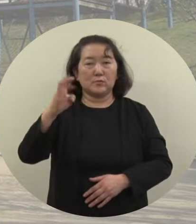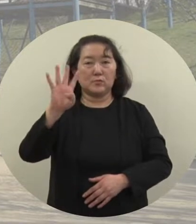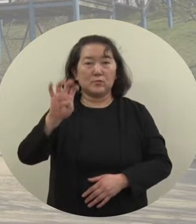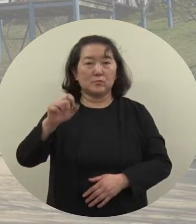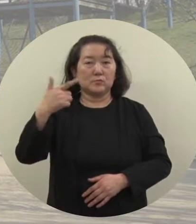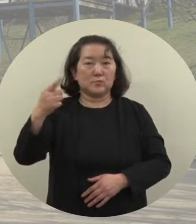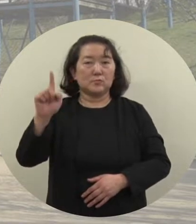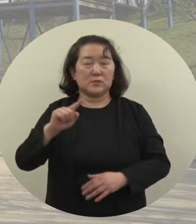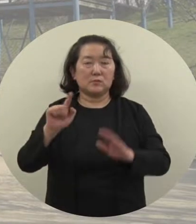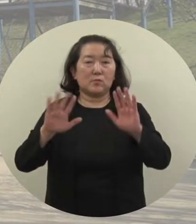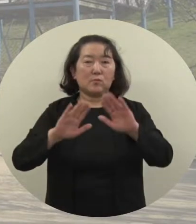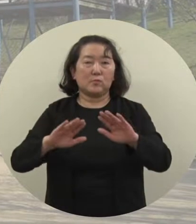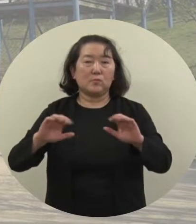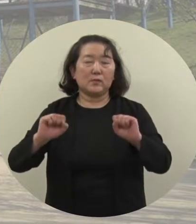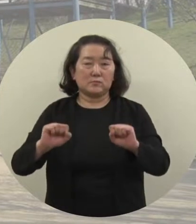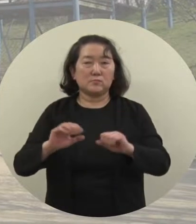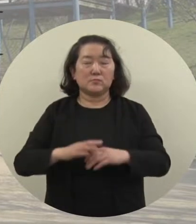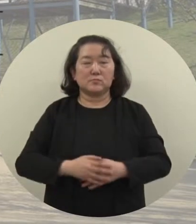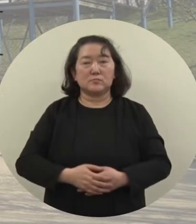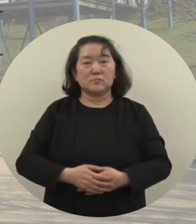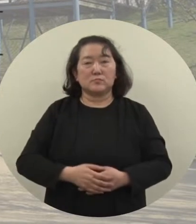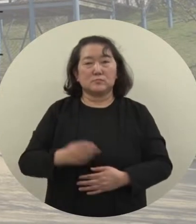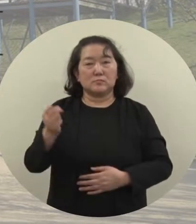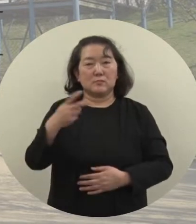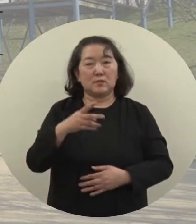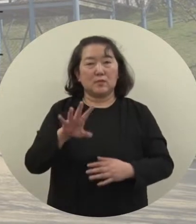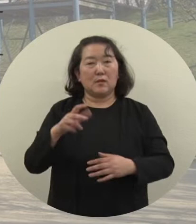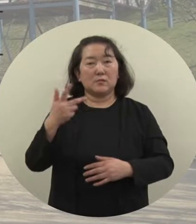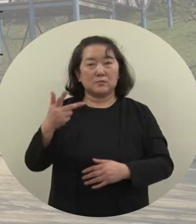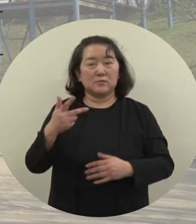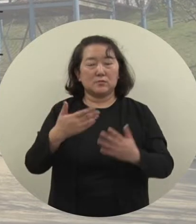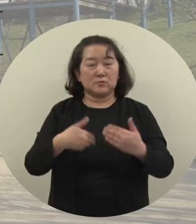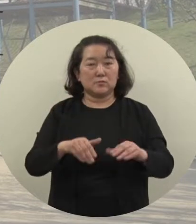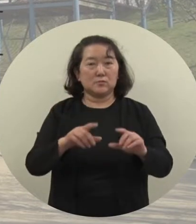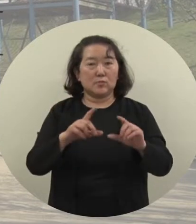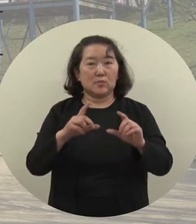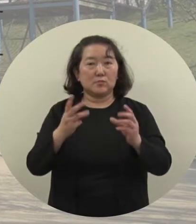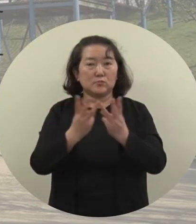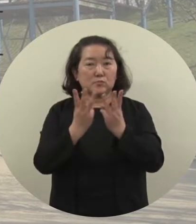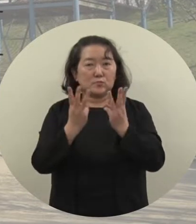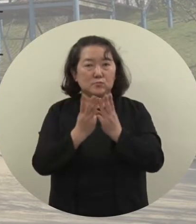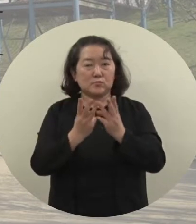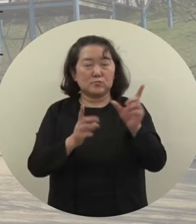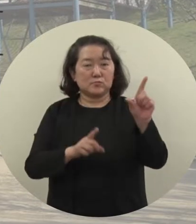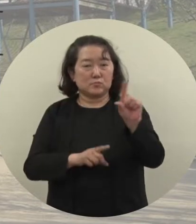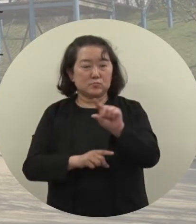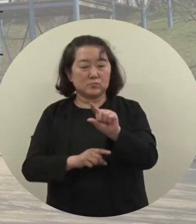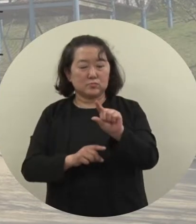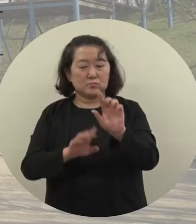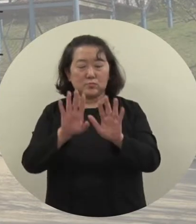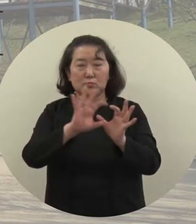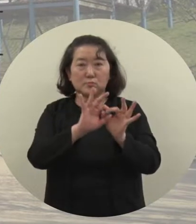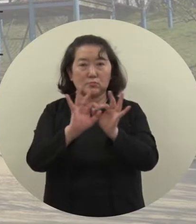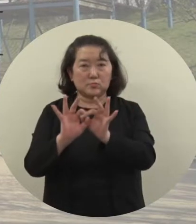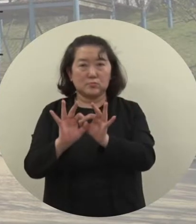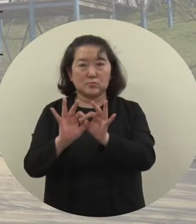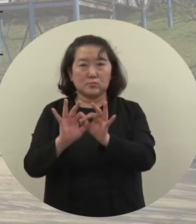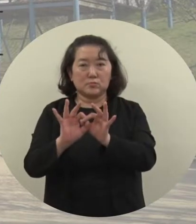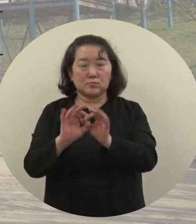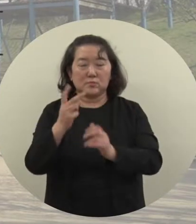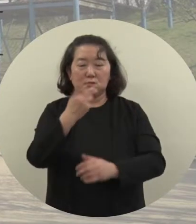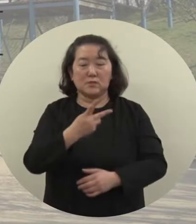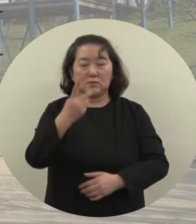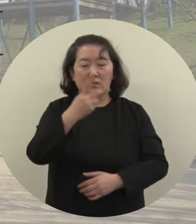21,446人の子どもがいます。また、今治市の出生数を見てみると減少を続けていて、